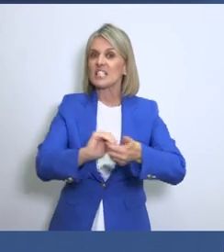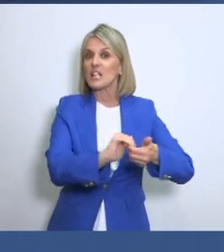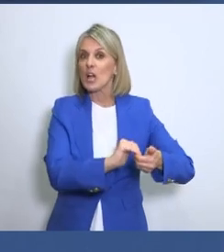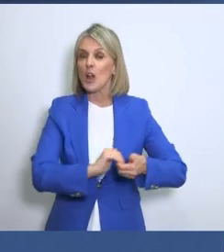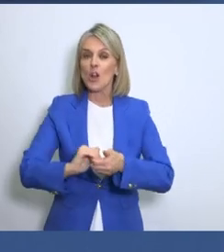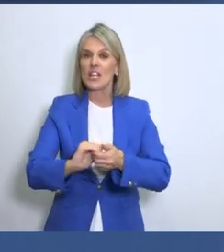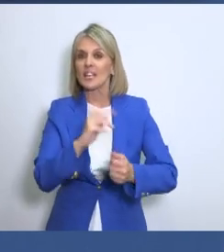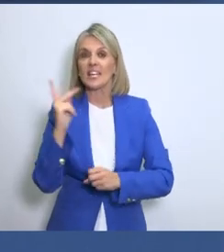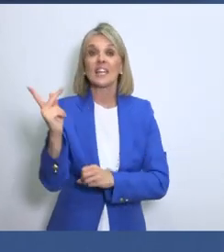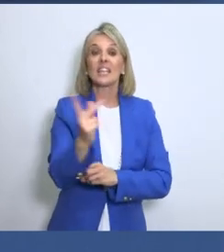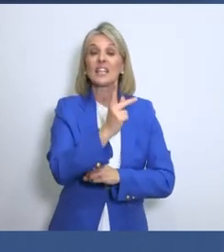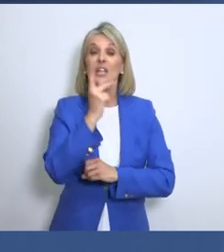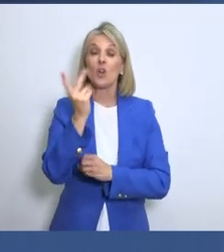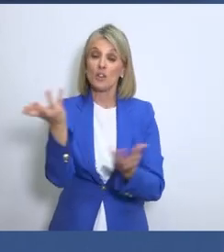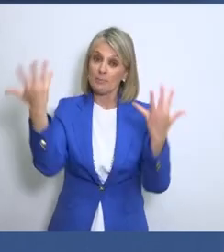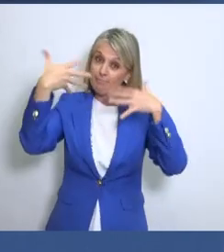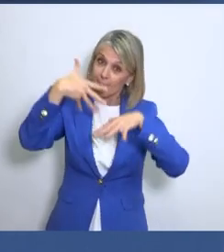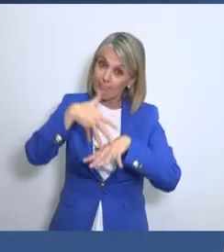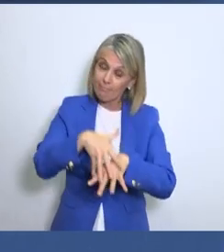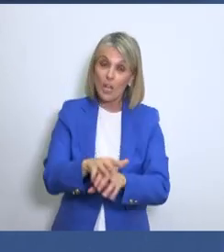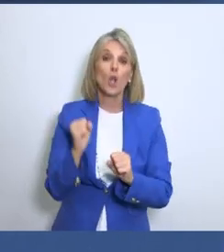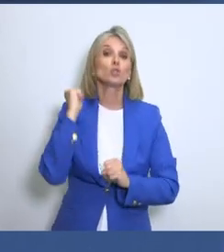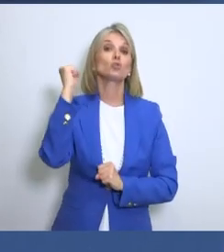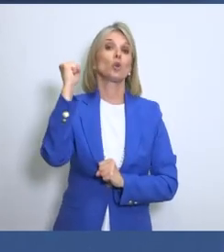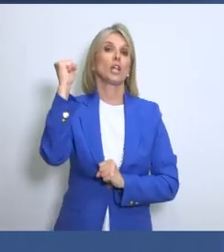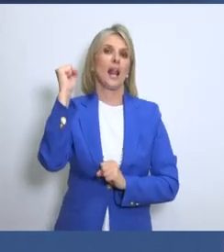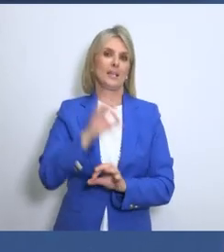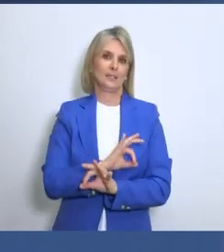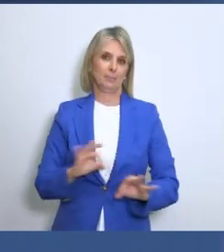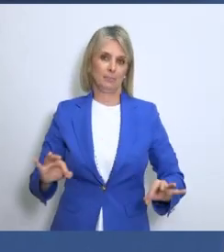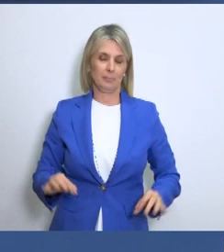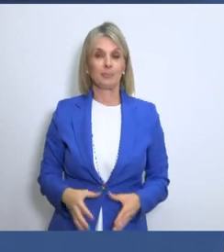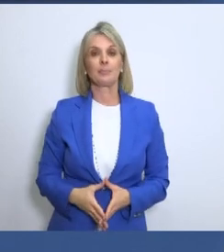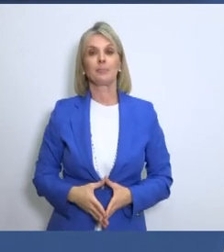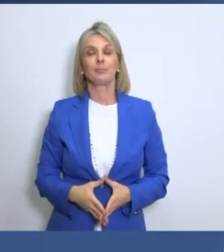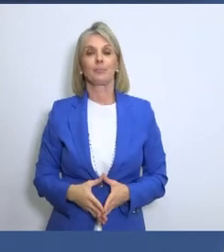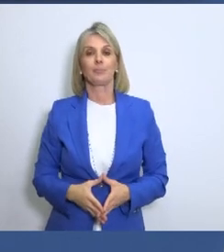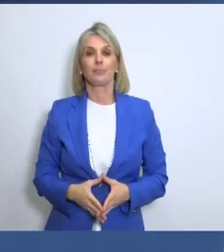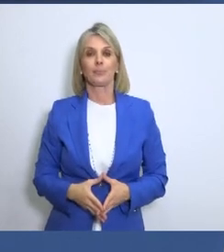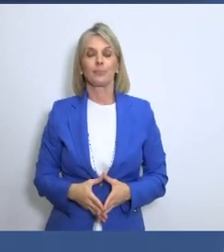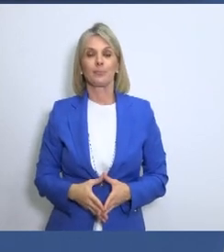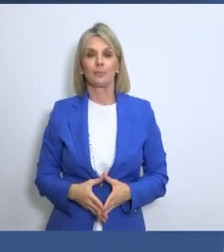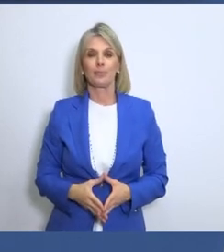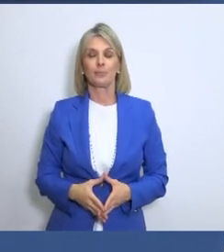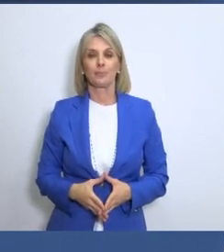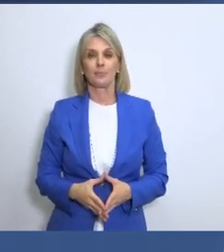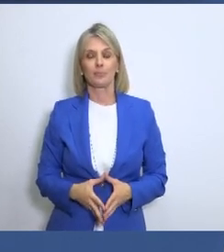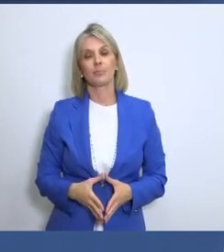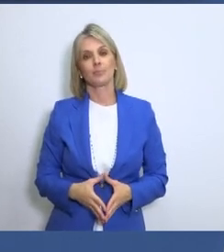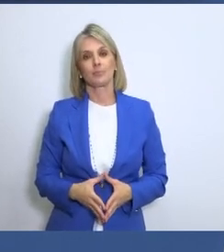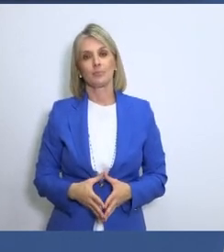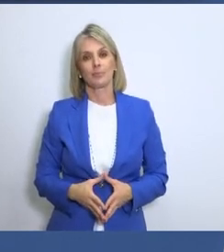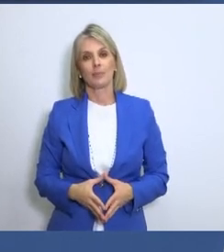κοινωνίας, μιας κοινωνίας σοσιαλιστικής. Οι αναφορές